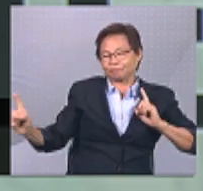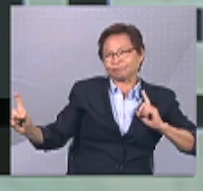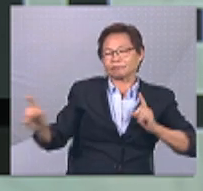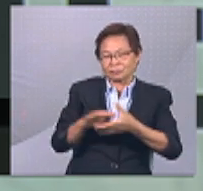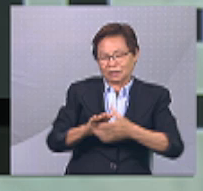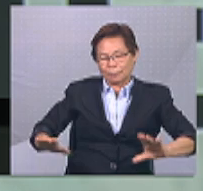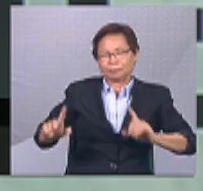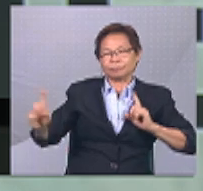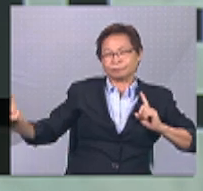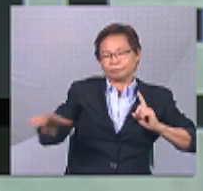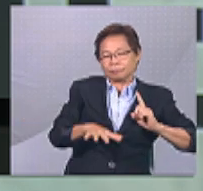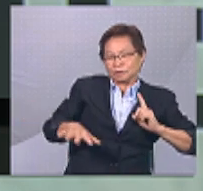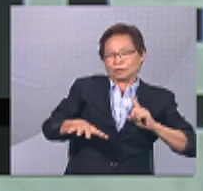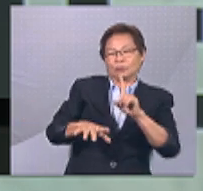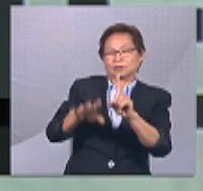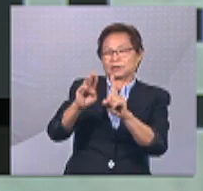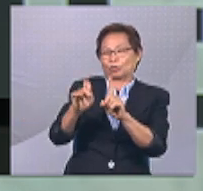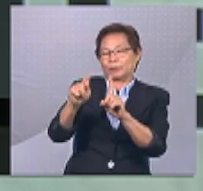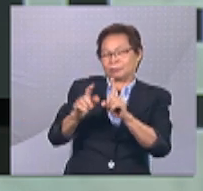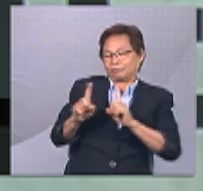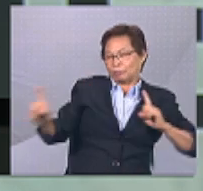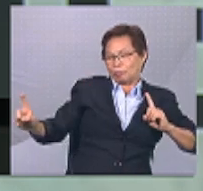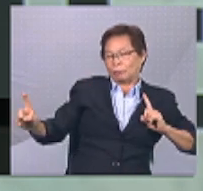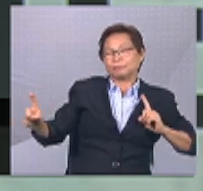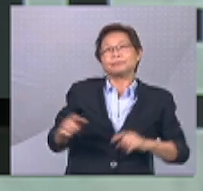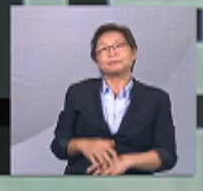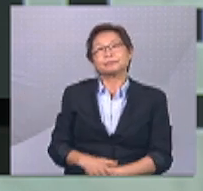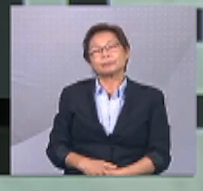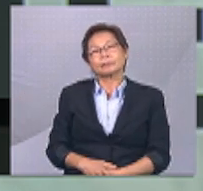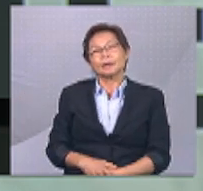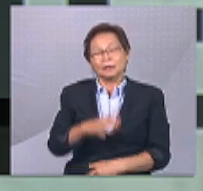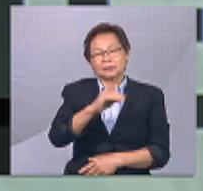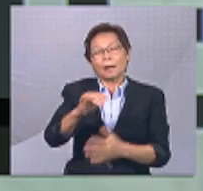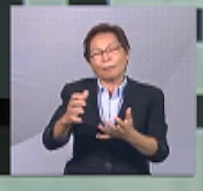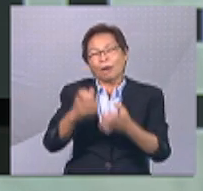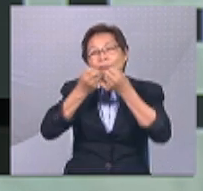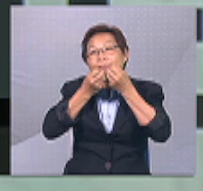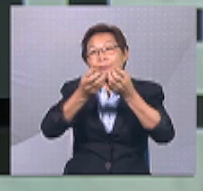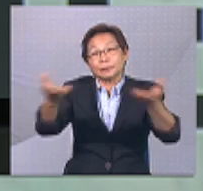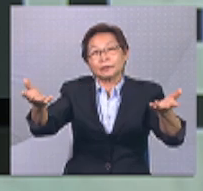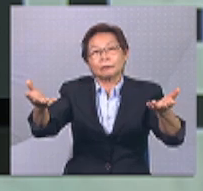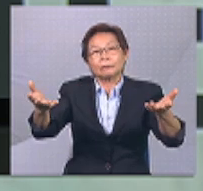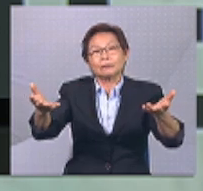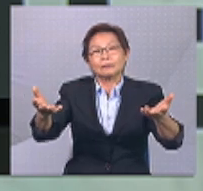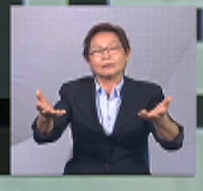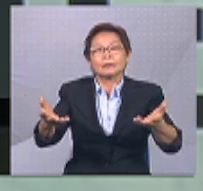selamat iaitu sekurang-kurangnya 1 meter daripada orang lain. Dan saya ingin memaklumkan